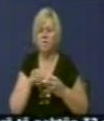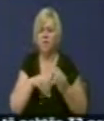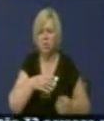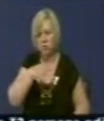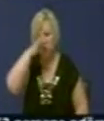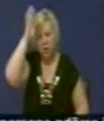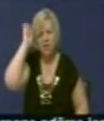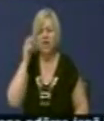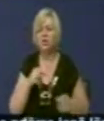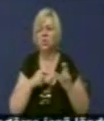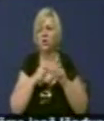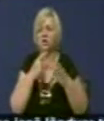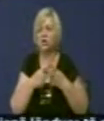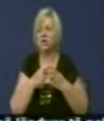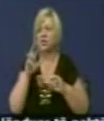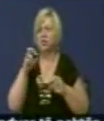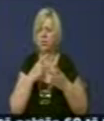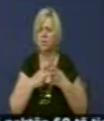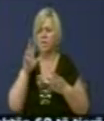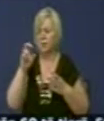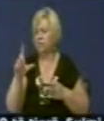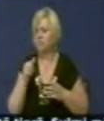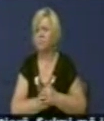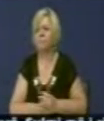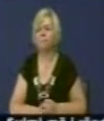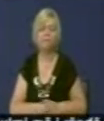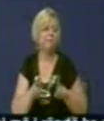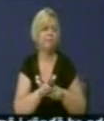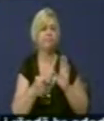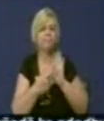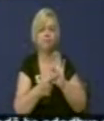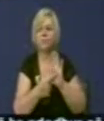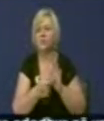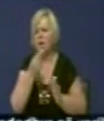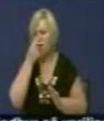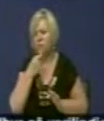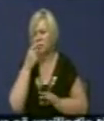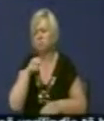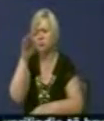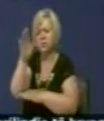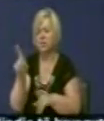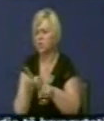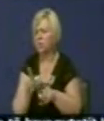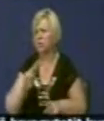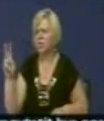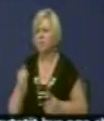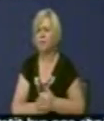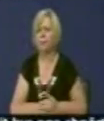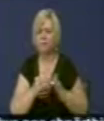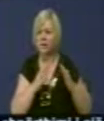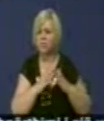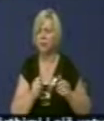forcave fashiste në Beograd, të cilët e kanë gjysh Nikola Pashiqin e prind Miloševićin e